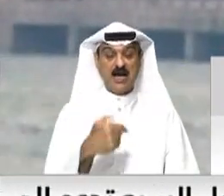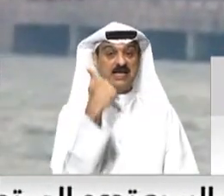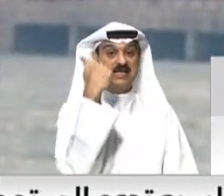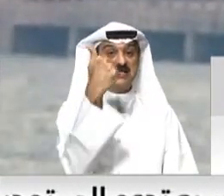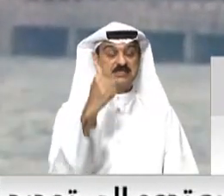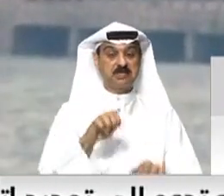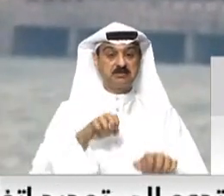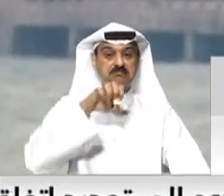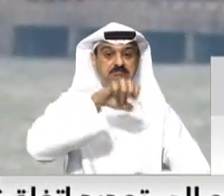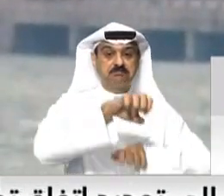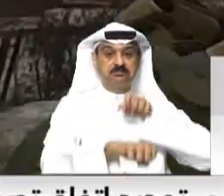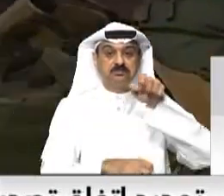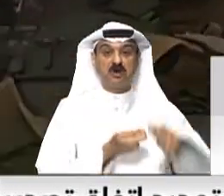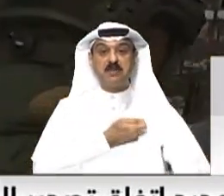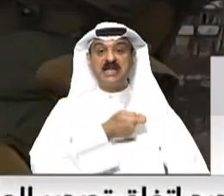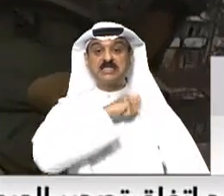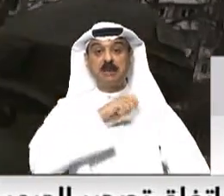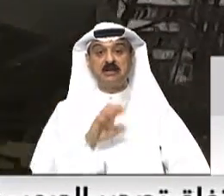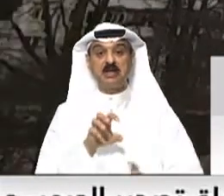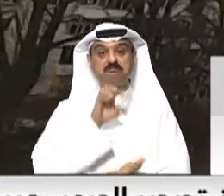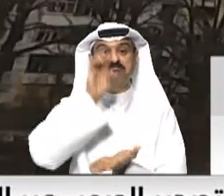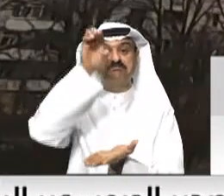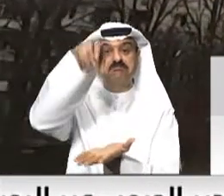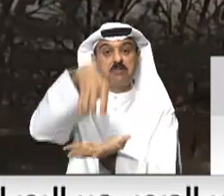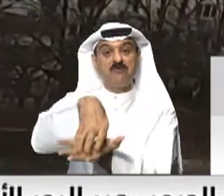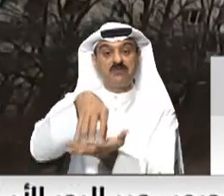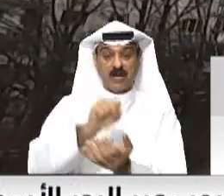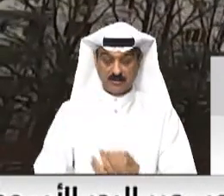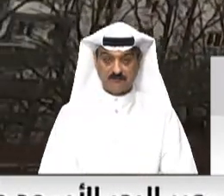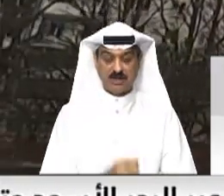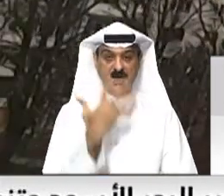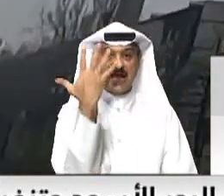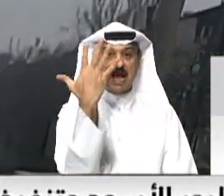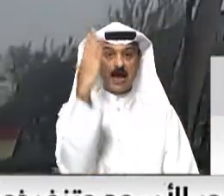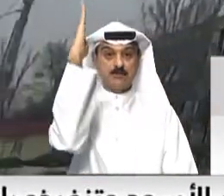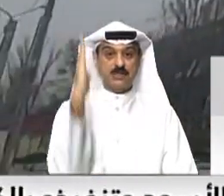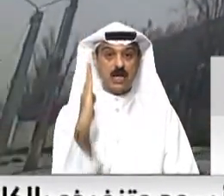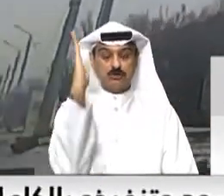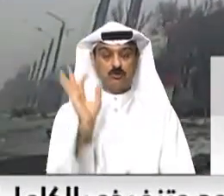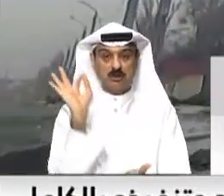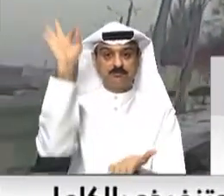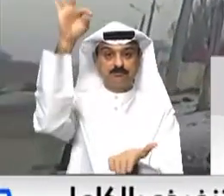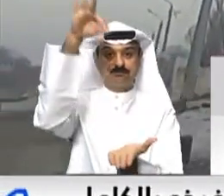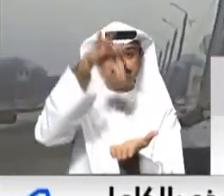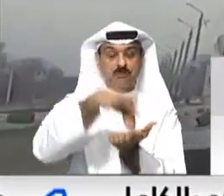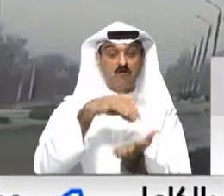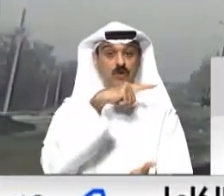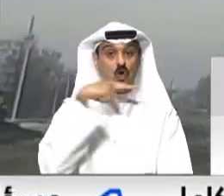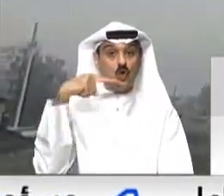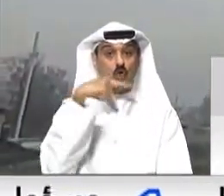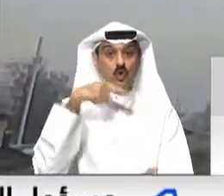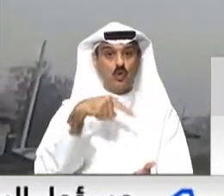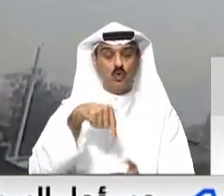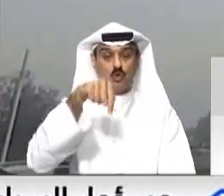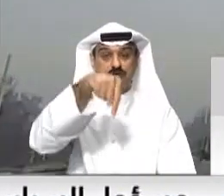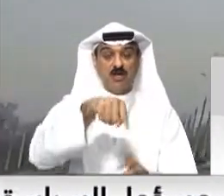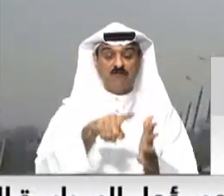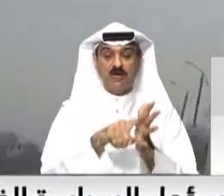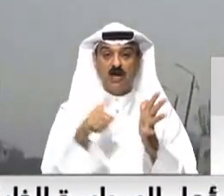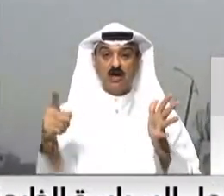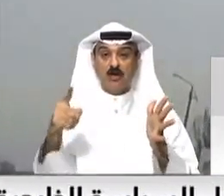من اسبانيا ميدانيا اصابت خمسه صواريخ روسيه مدينه خارقيه والمناطق المحيطه بها